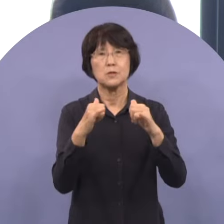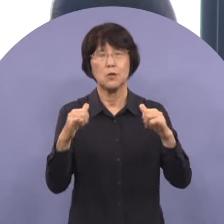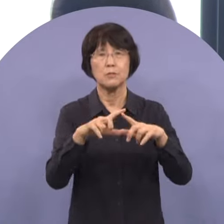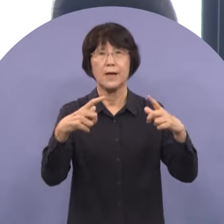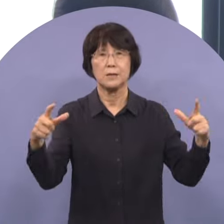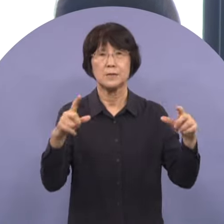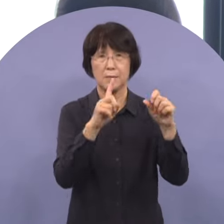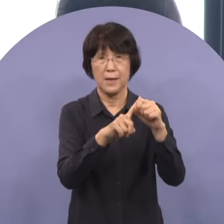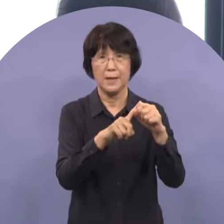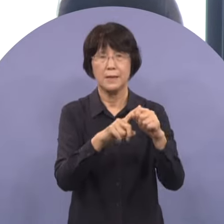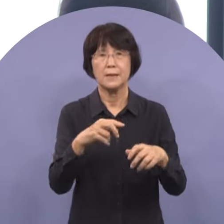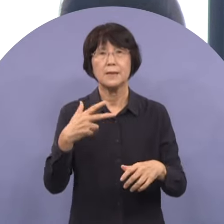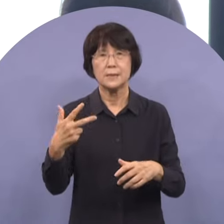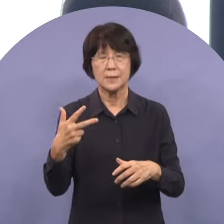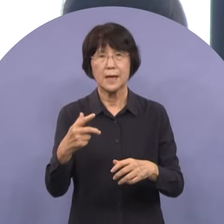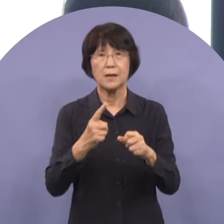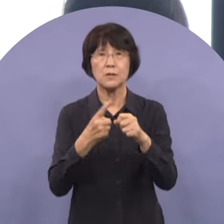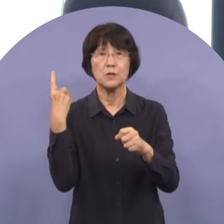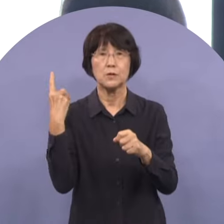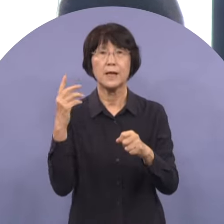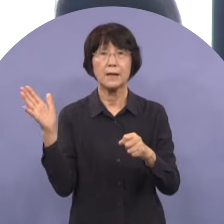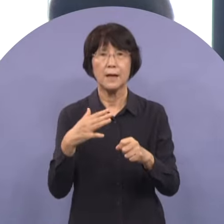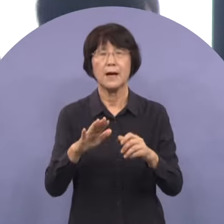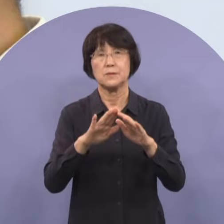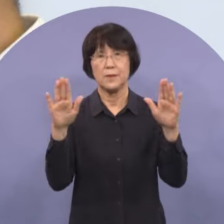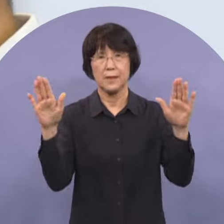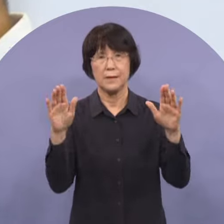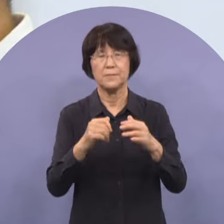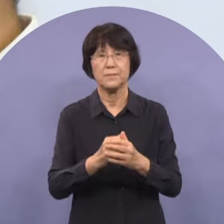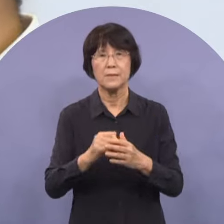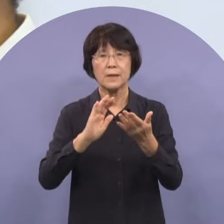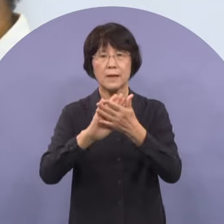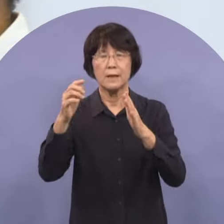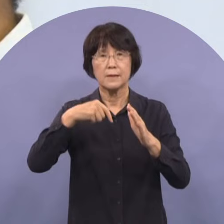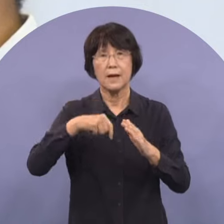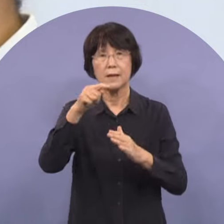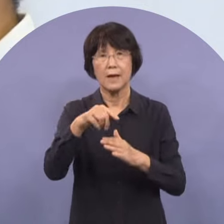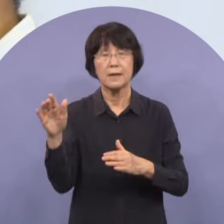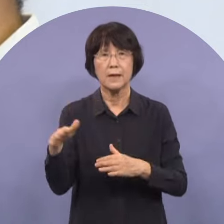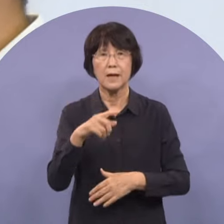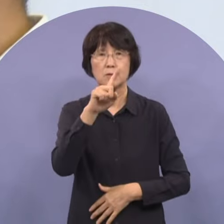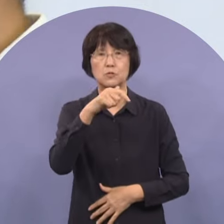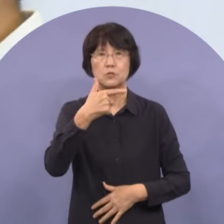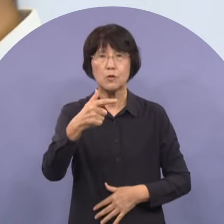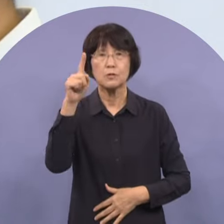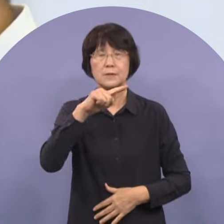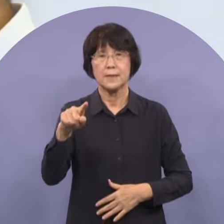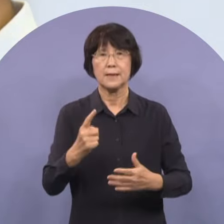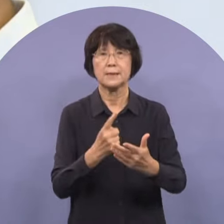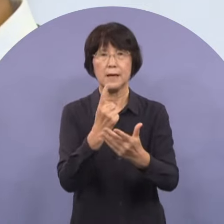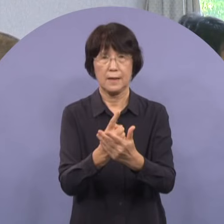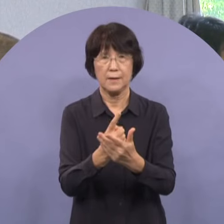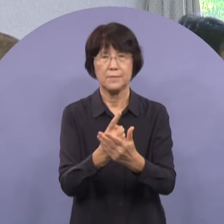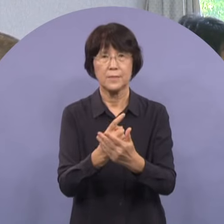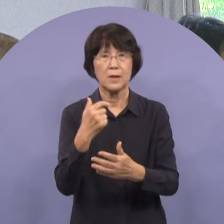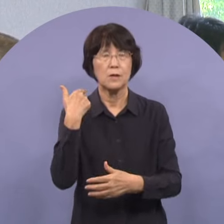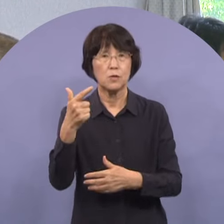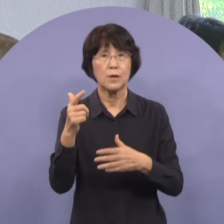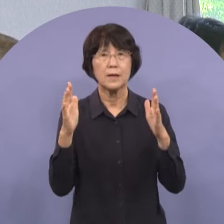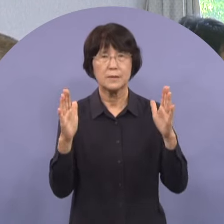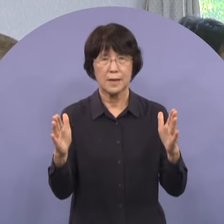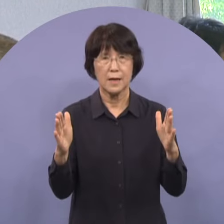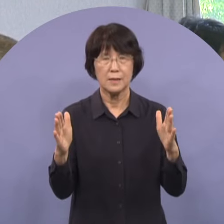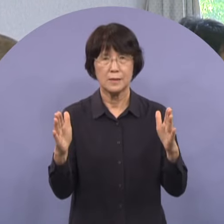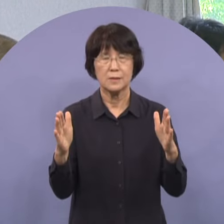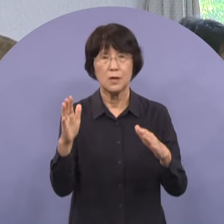市が昨年度から始めたもので、県内外から16人が参加し、半年間